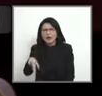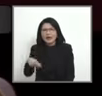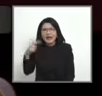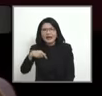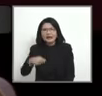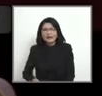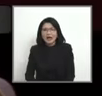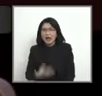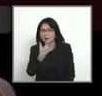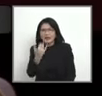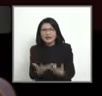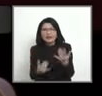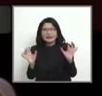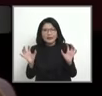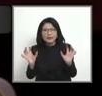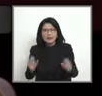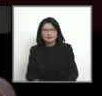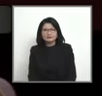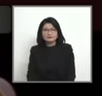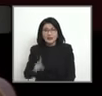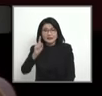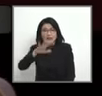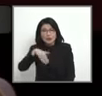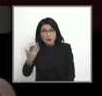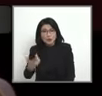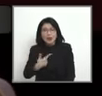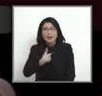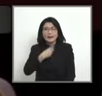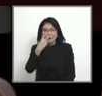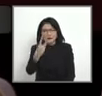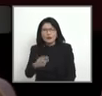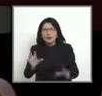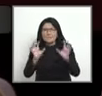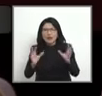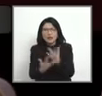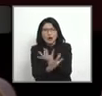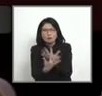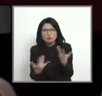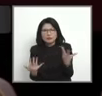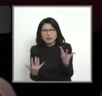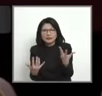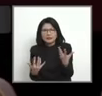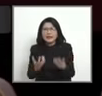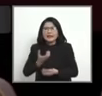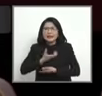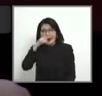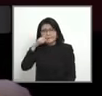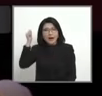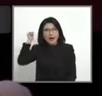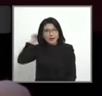mudah-mudahan Indonesia ini menjadi negara yang besar dan kemudian masyarakatnya menjadi masyarakat yang cerdas